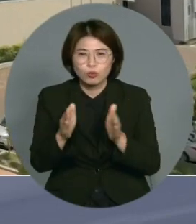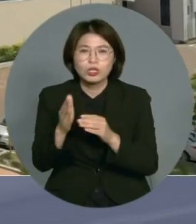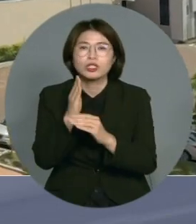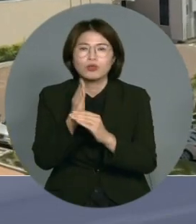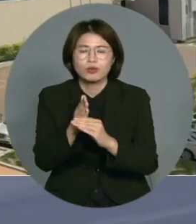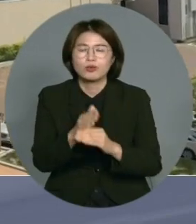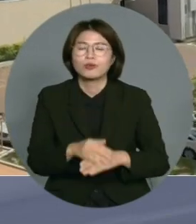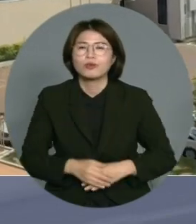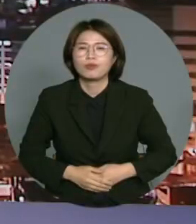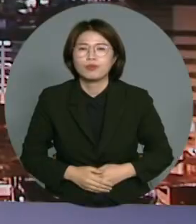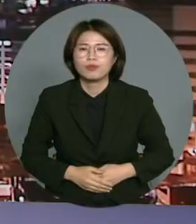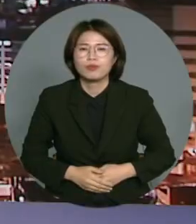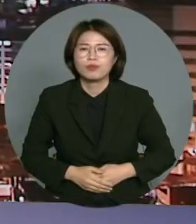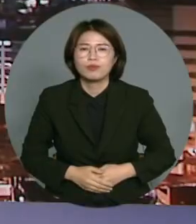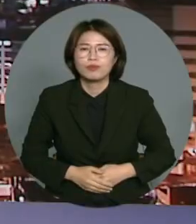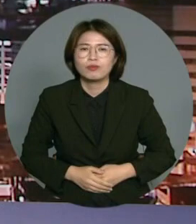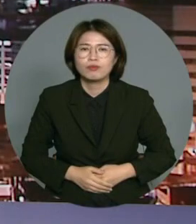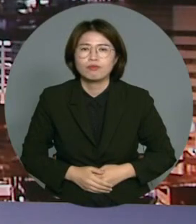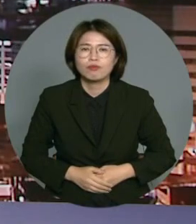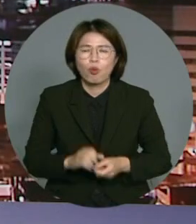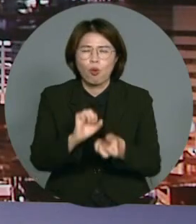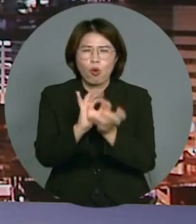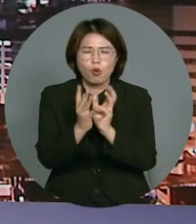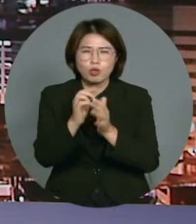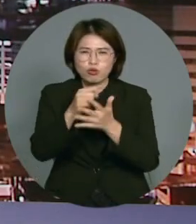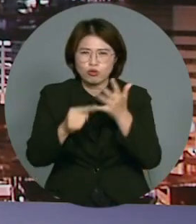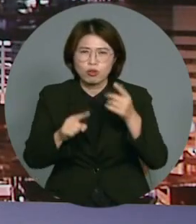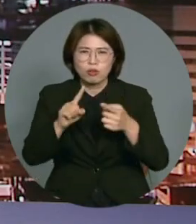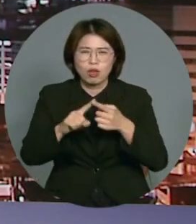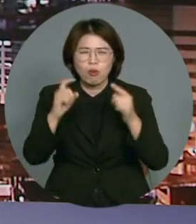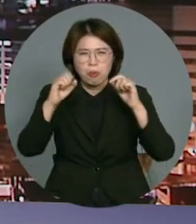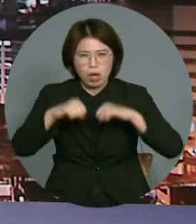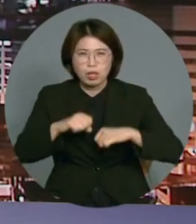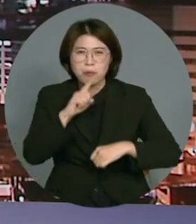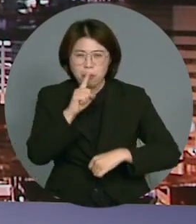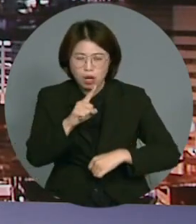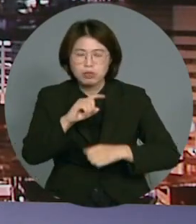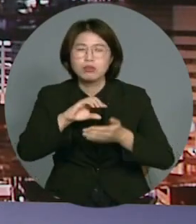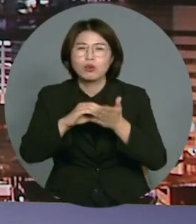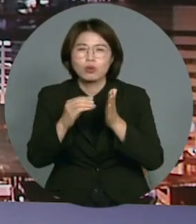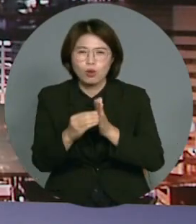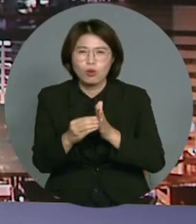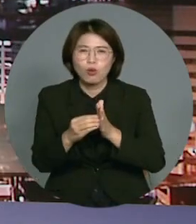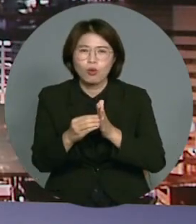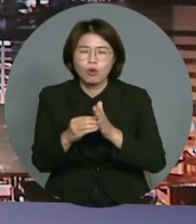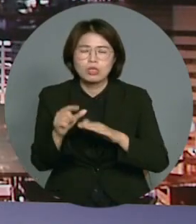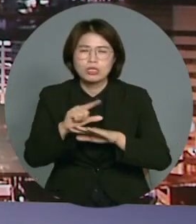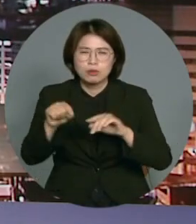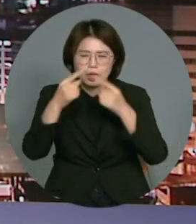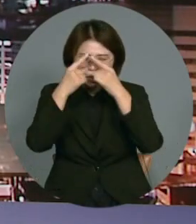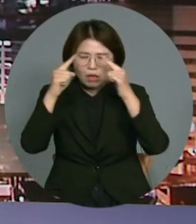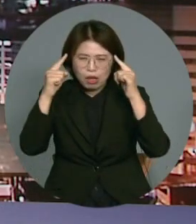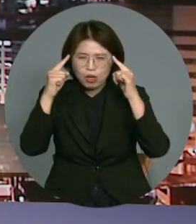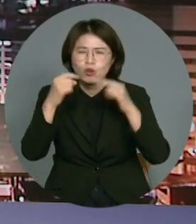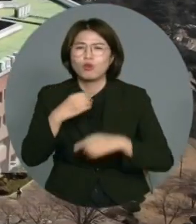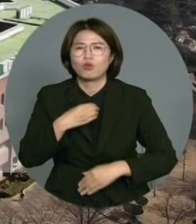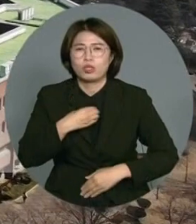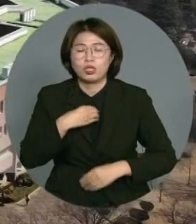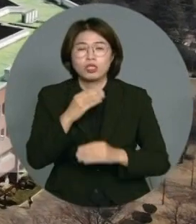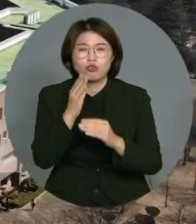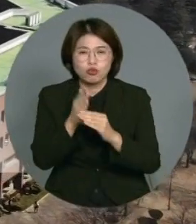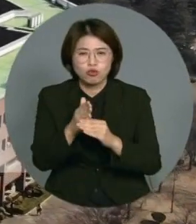있습니다 근데 벚꽃 피는 순서대로 망한다 이런 얘기가 나올 정도로 지역대학은 상당히 생존 위기를 겪고